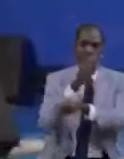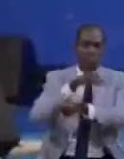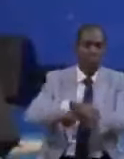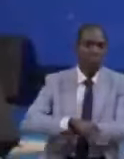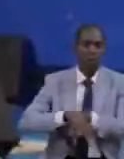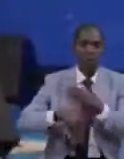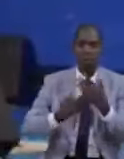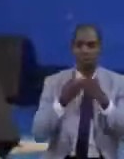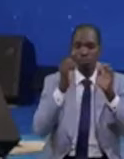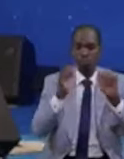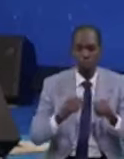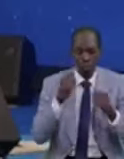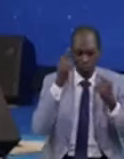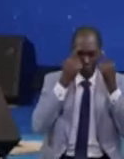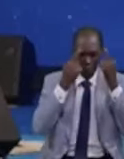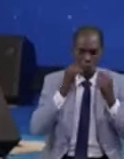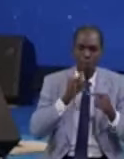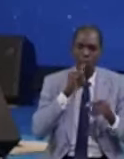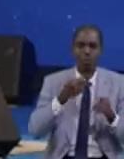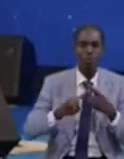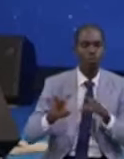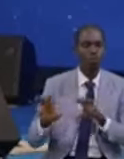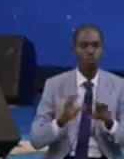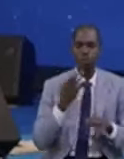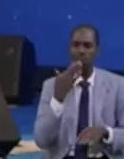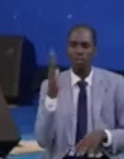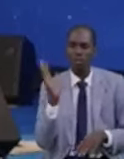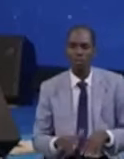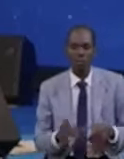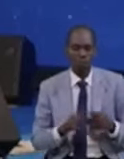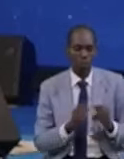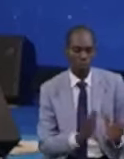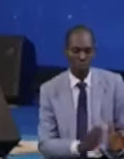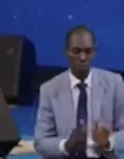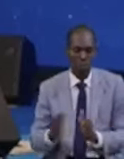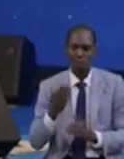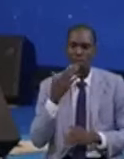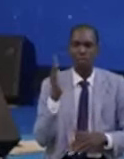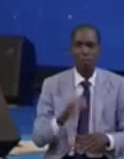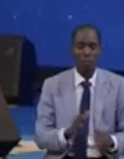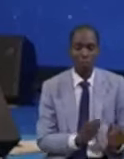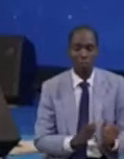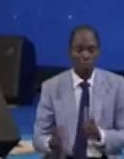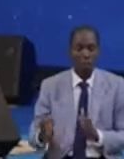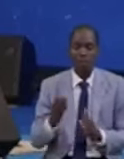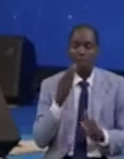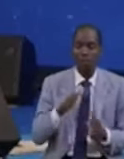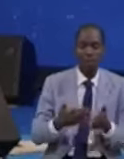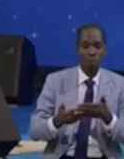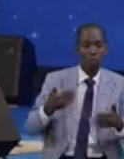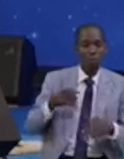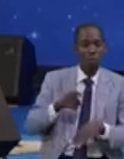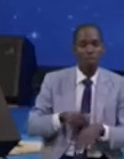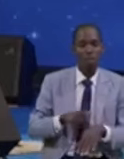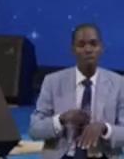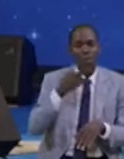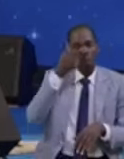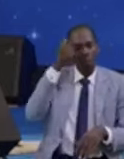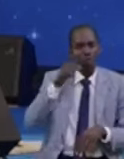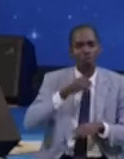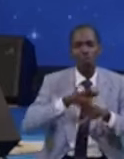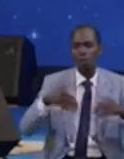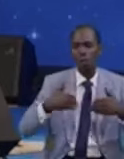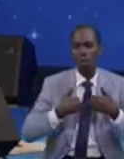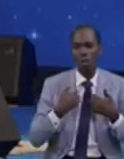pensais c'est de faire le mal c'est de planifier le mal et tu le planifiais d'avance parce que tu n'avais pas la grâce de Dieu